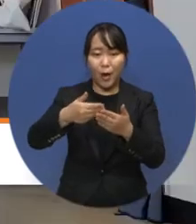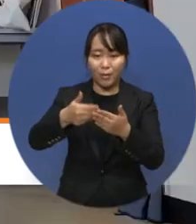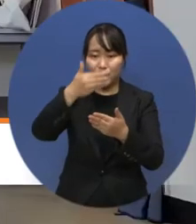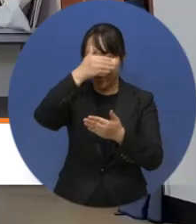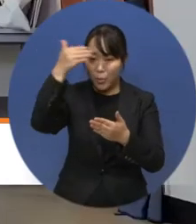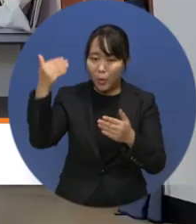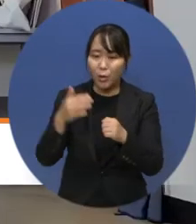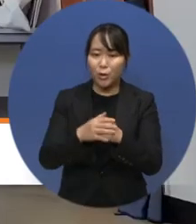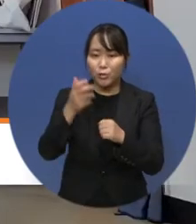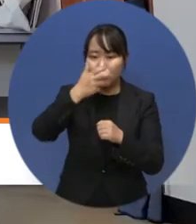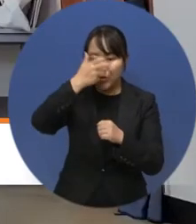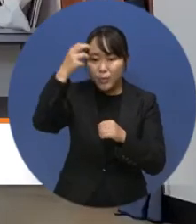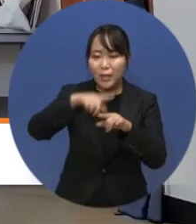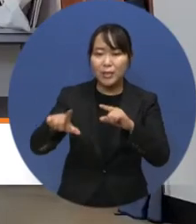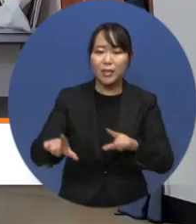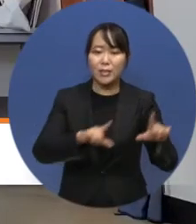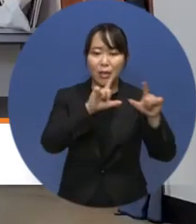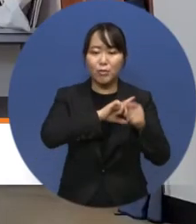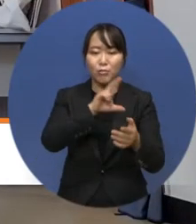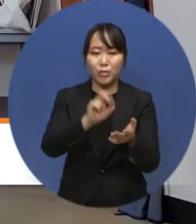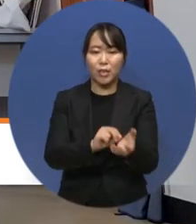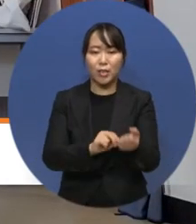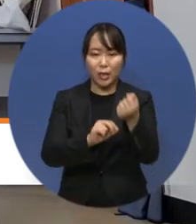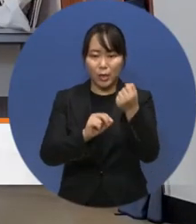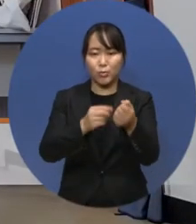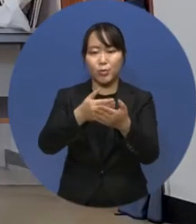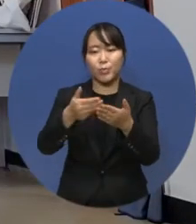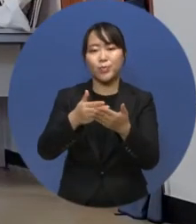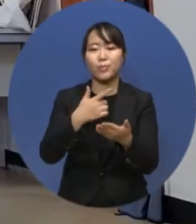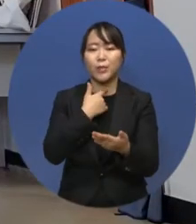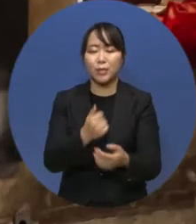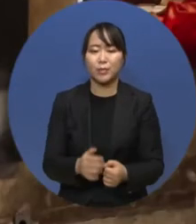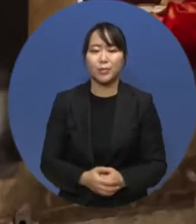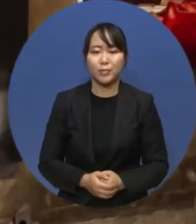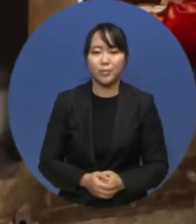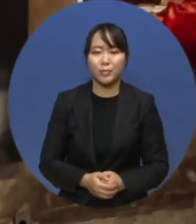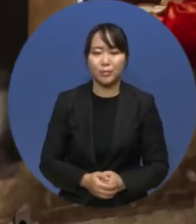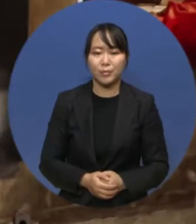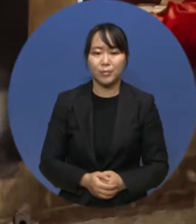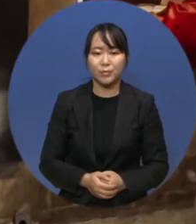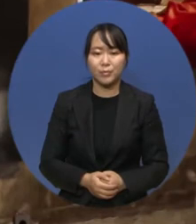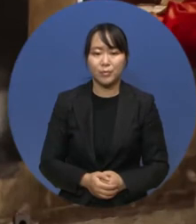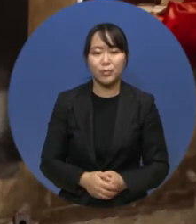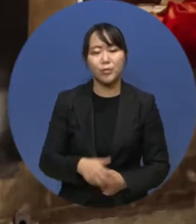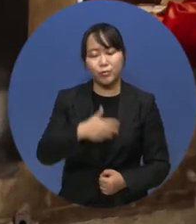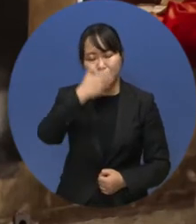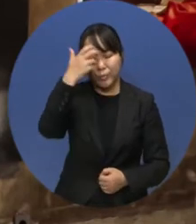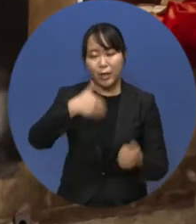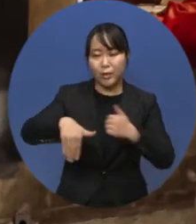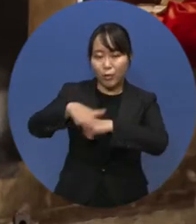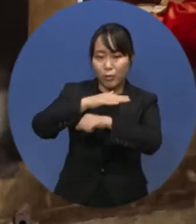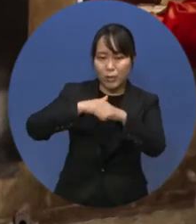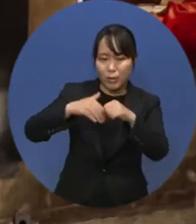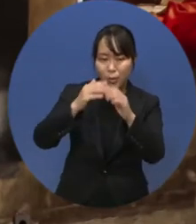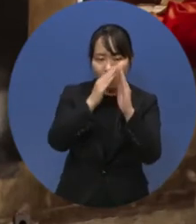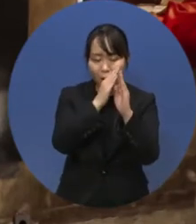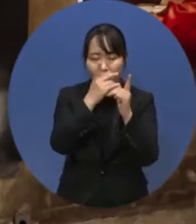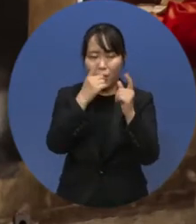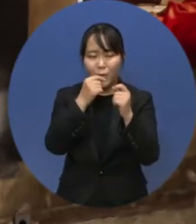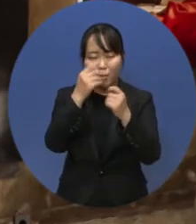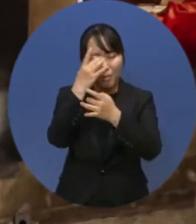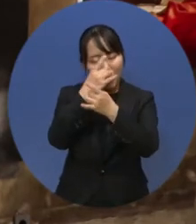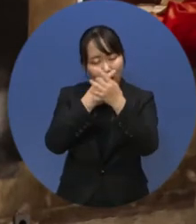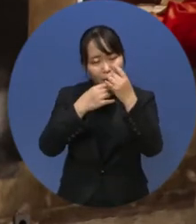작가로 꿈과 일상을 주제로 작업을 해왔습니다. 꿈과 현실을 넘나드는 몽환적인